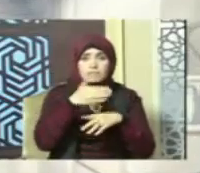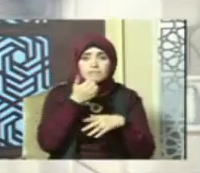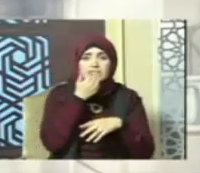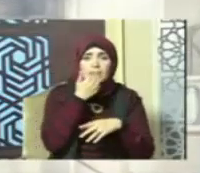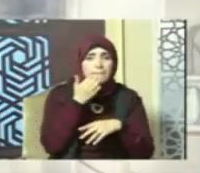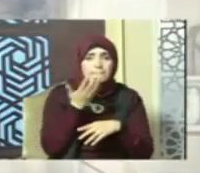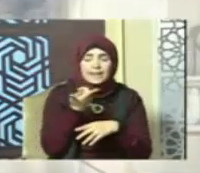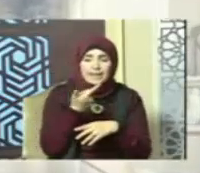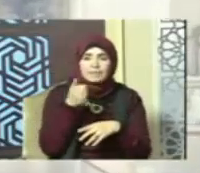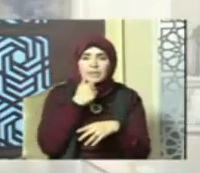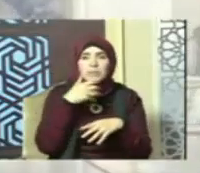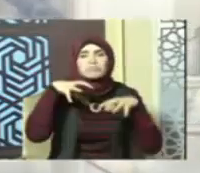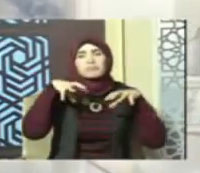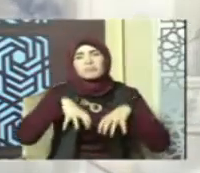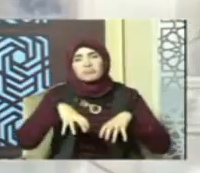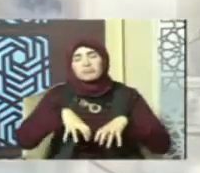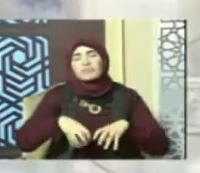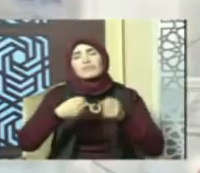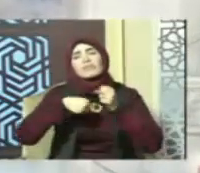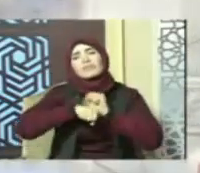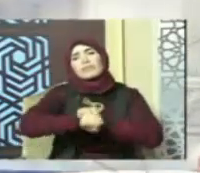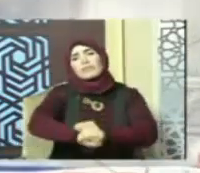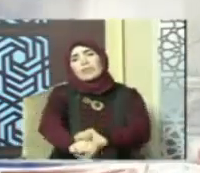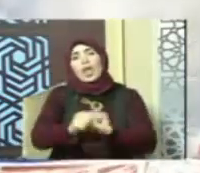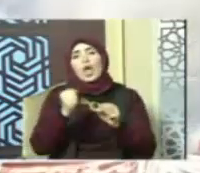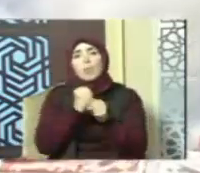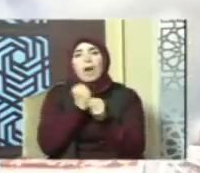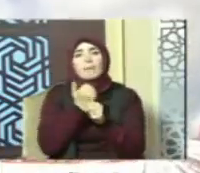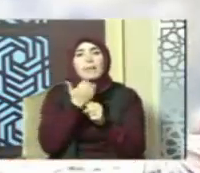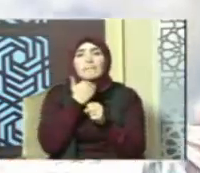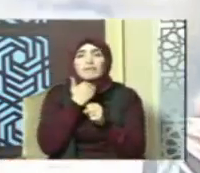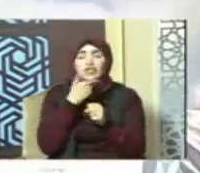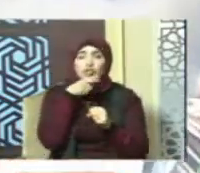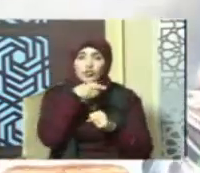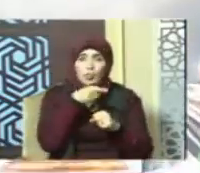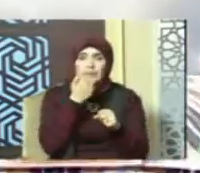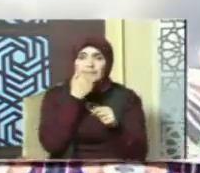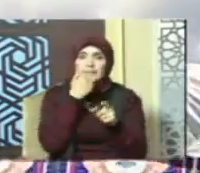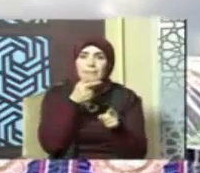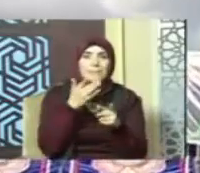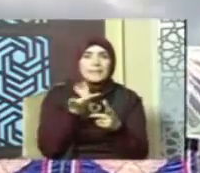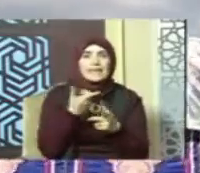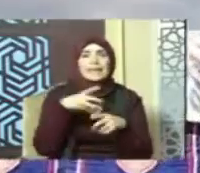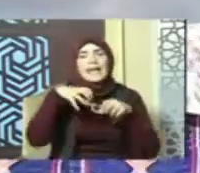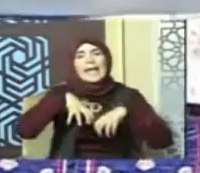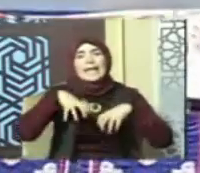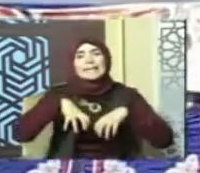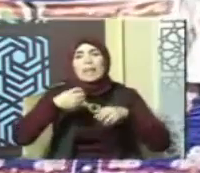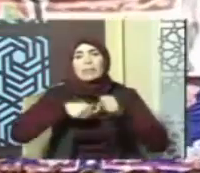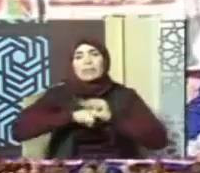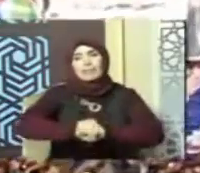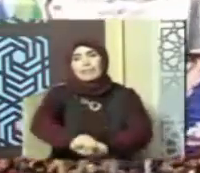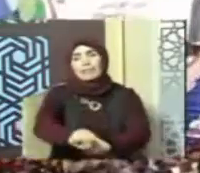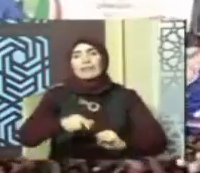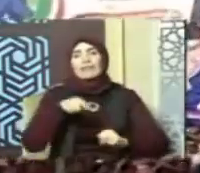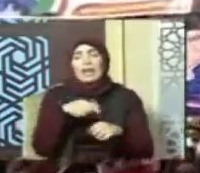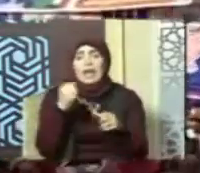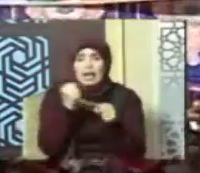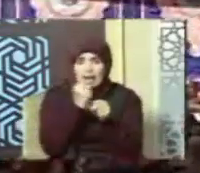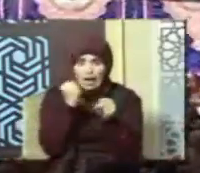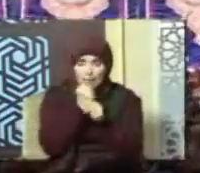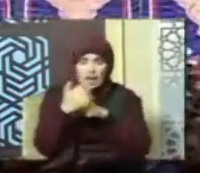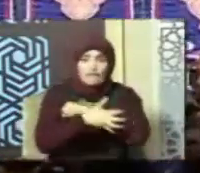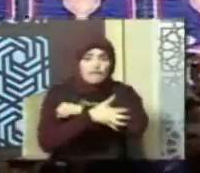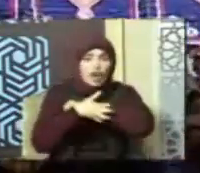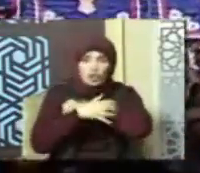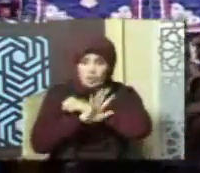الذين يتكاسلون ولا يعملون. فالعمل ليس للحاجة وليس للفقر، العمل